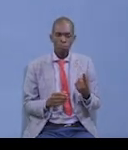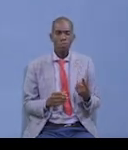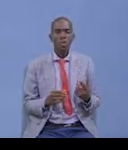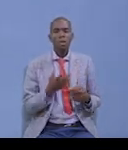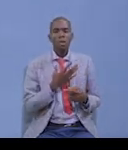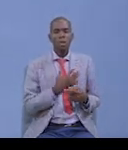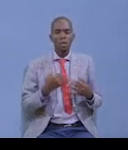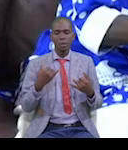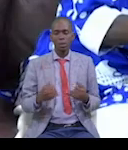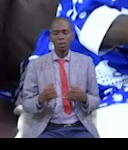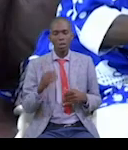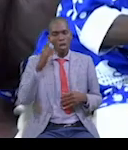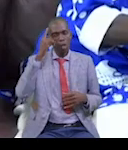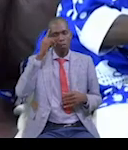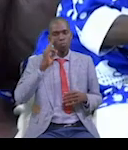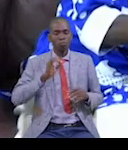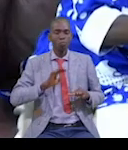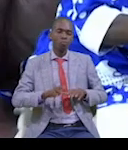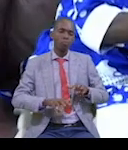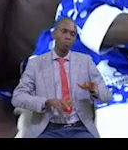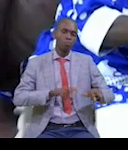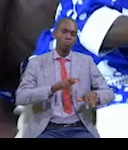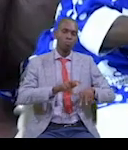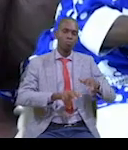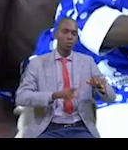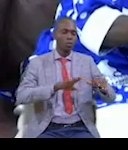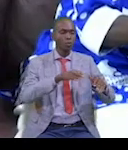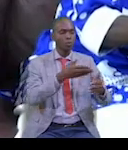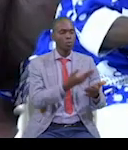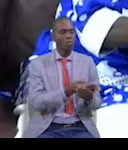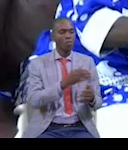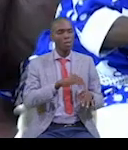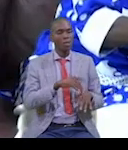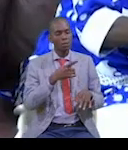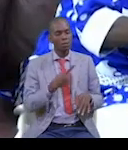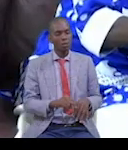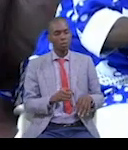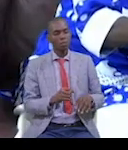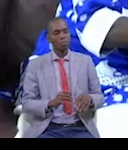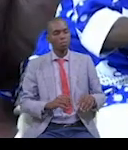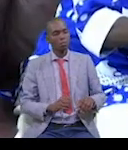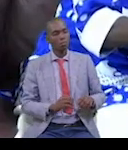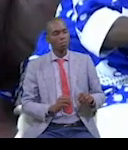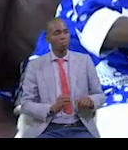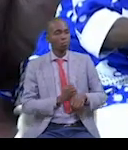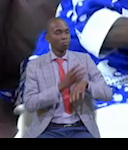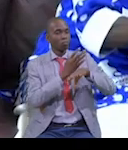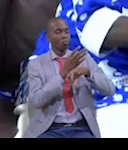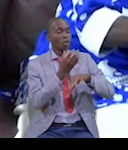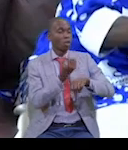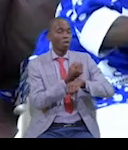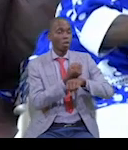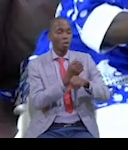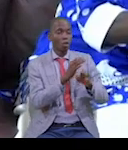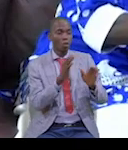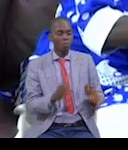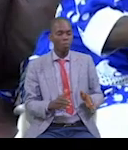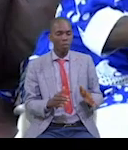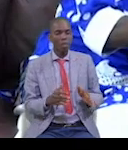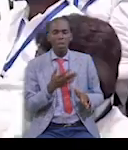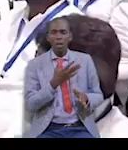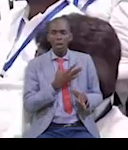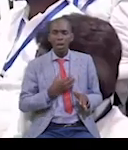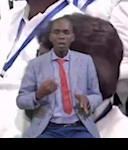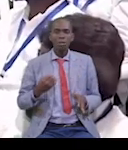to the rock. ఆ యొక్క రాయొద్దకు వెళ్ళాడు. He took his rod. ఆయన కర్ర తీసుకున్నాడు. He struck two times. ఆ రాతి